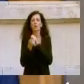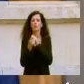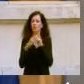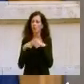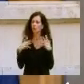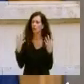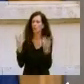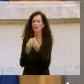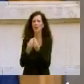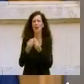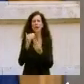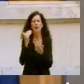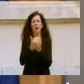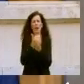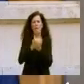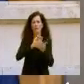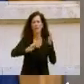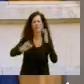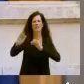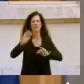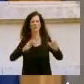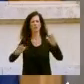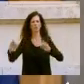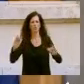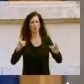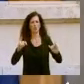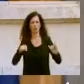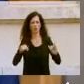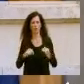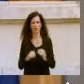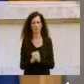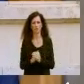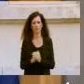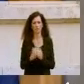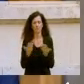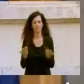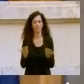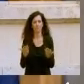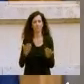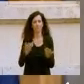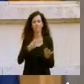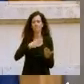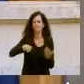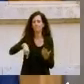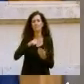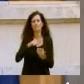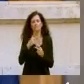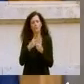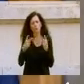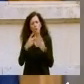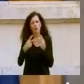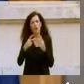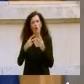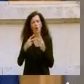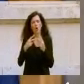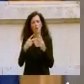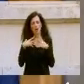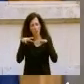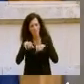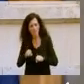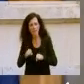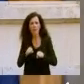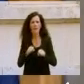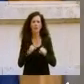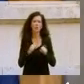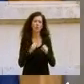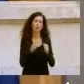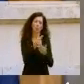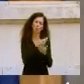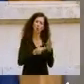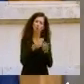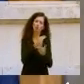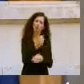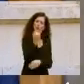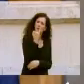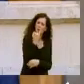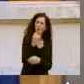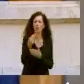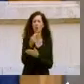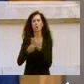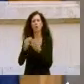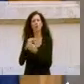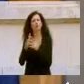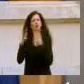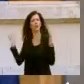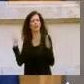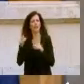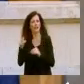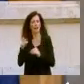visioni riduttive faremo quindi di tutto realizzando progetti piccoli e grandi e concludo